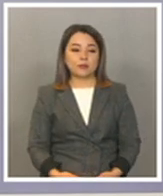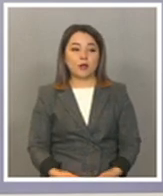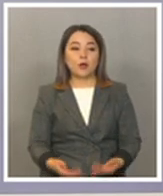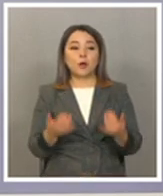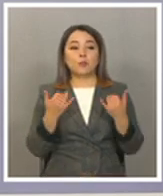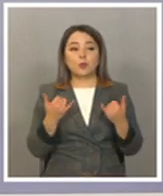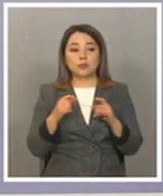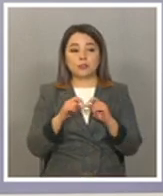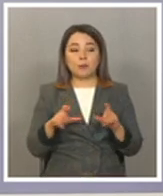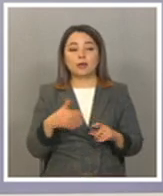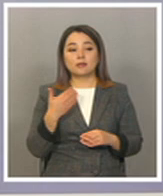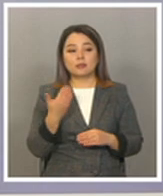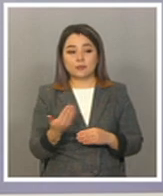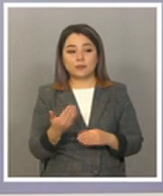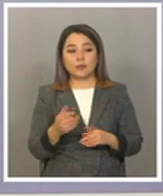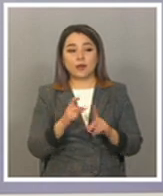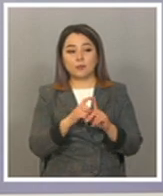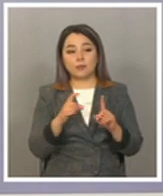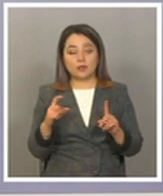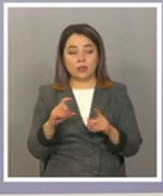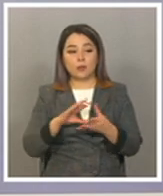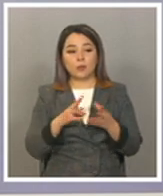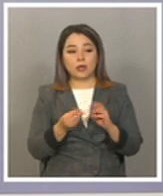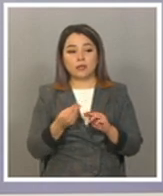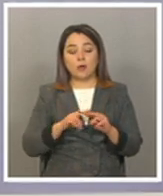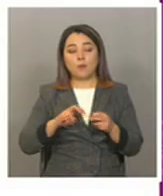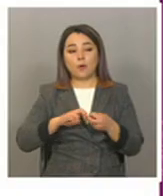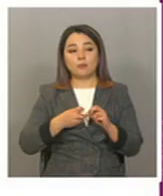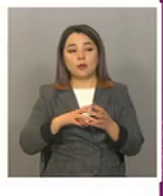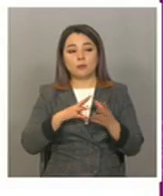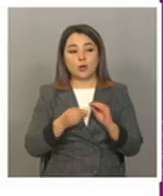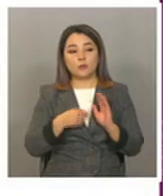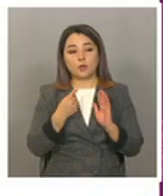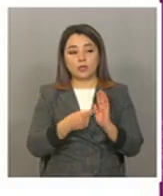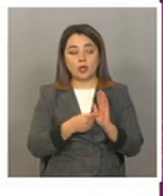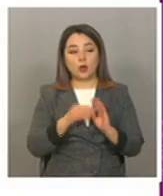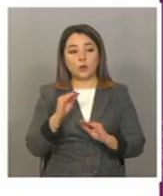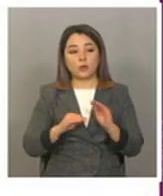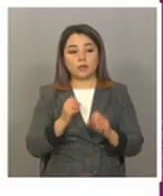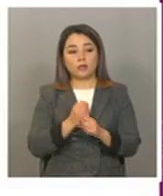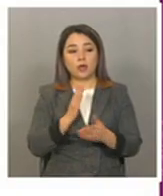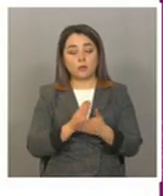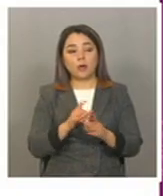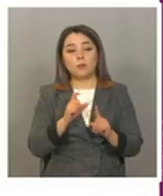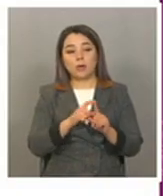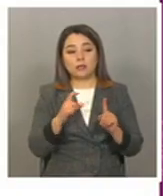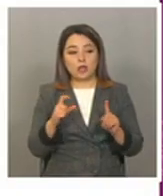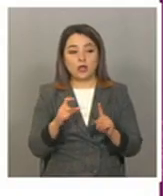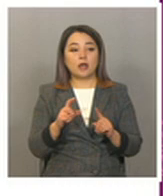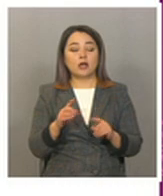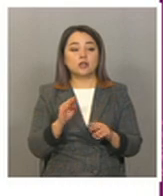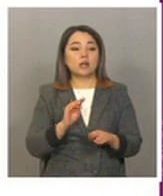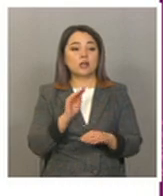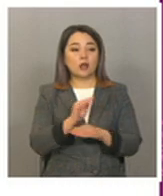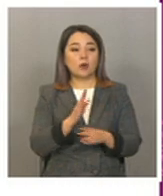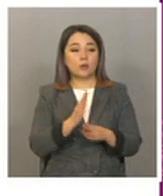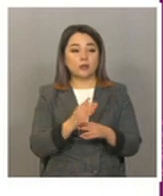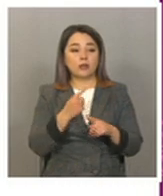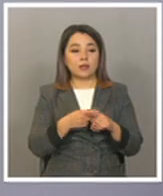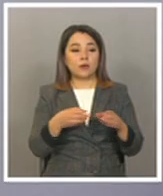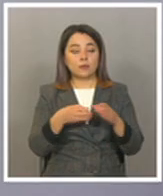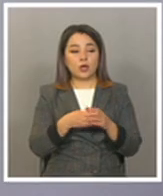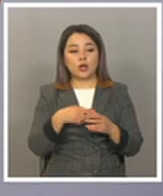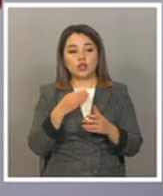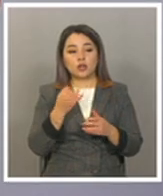Бүгінгі сабақта сіз мәтін бойынша проблемалық сұрақтар құрастырасыз. Мәтіннен жалғаулық және септеулік шылау